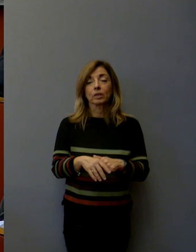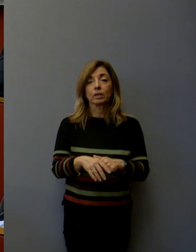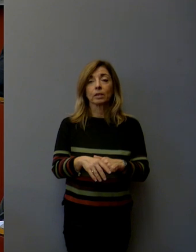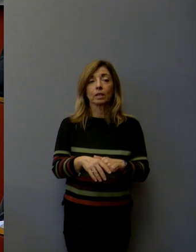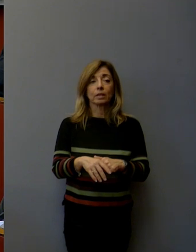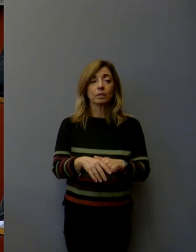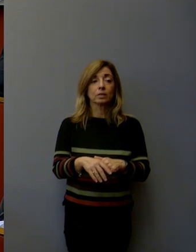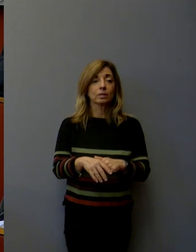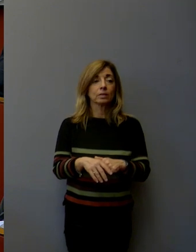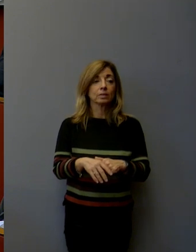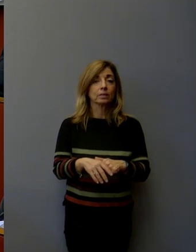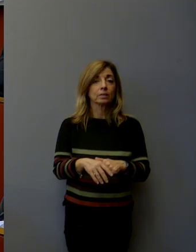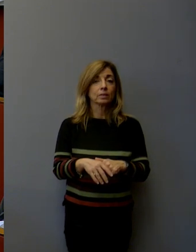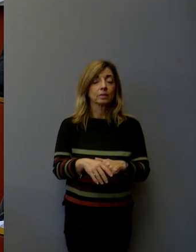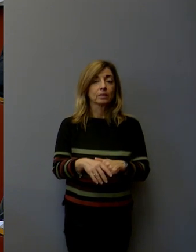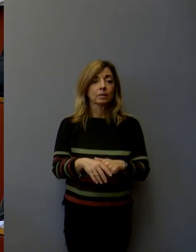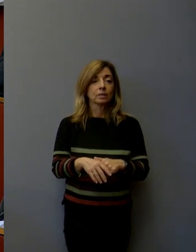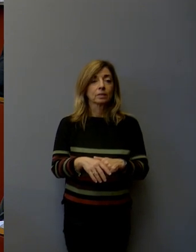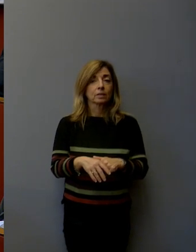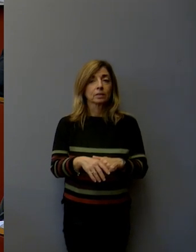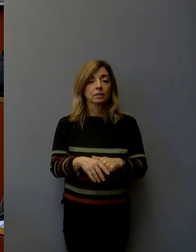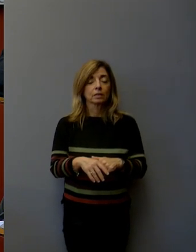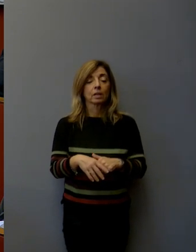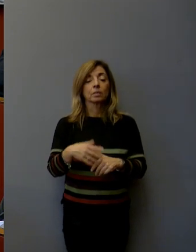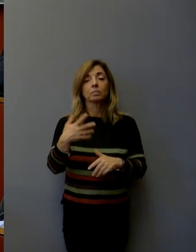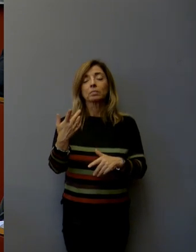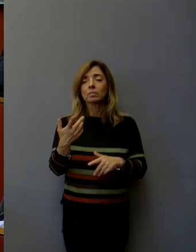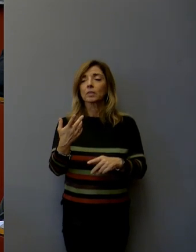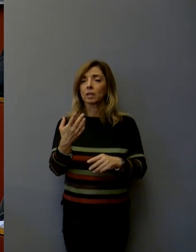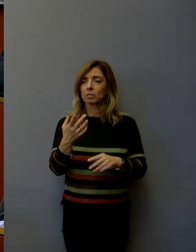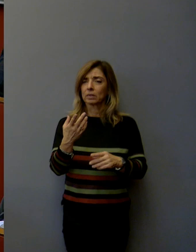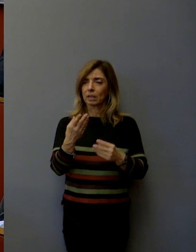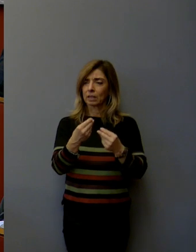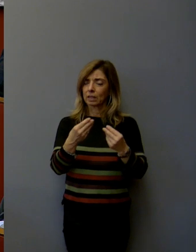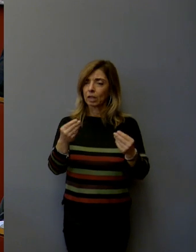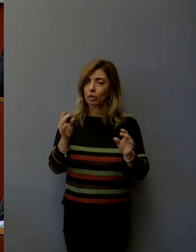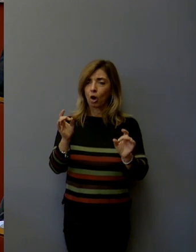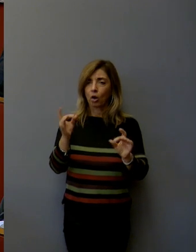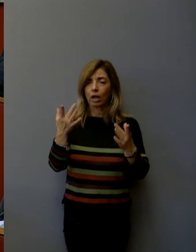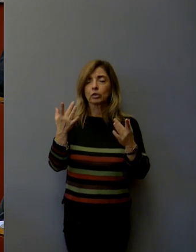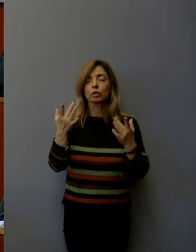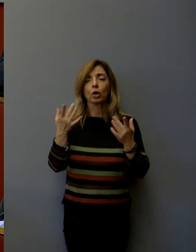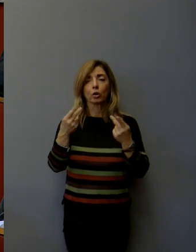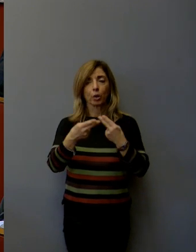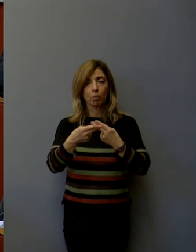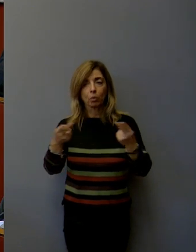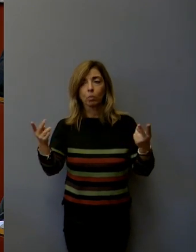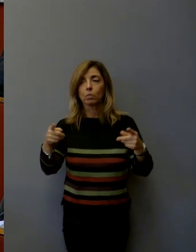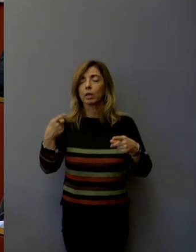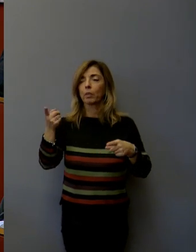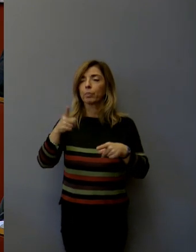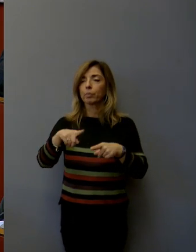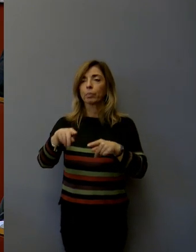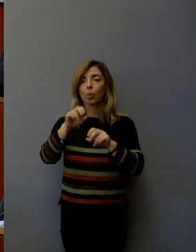in diverse comunicati stampa occasioni pubbliche questa aggiunta anche qua